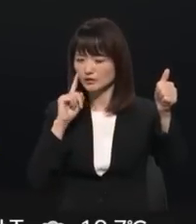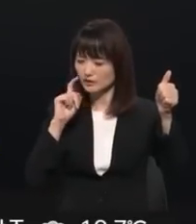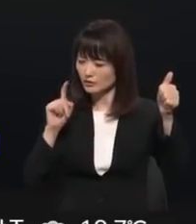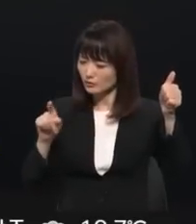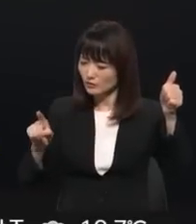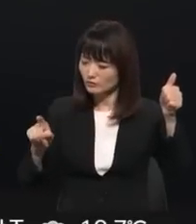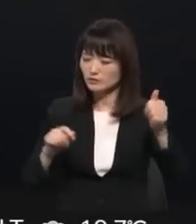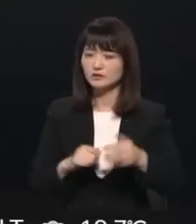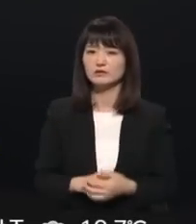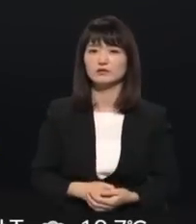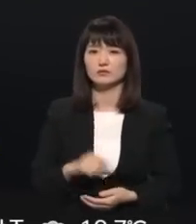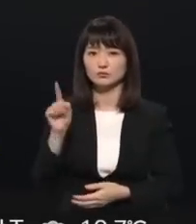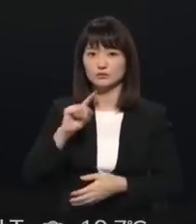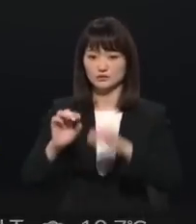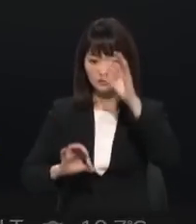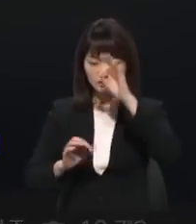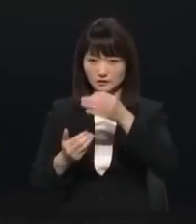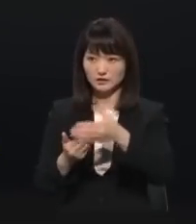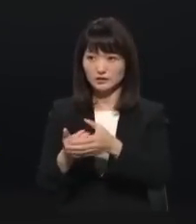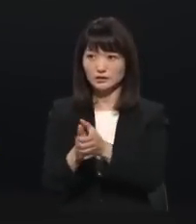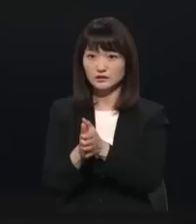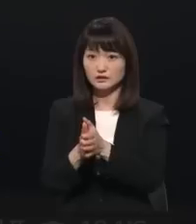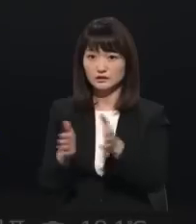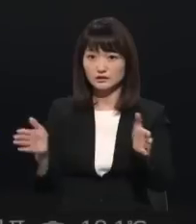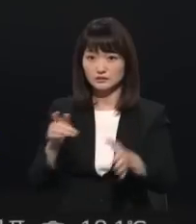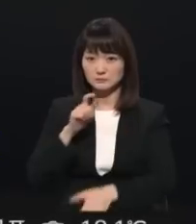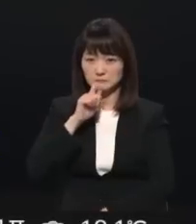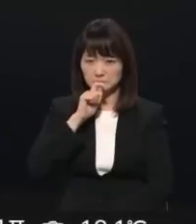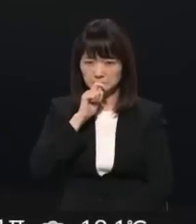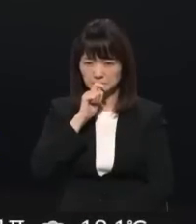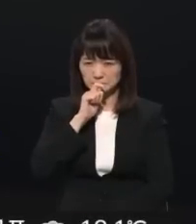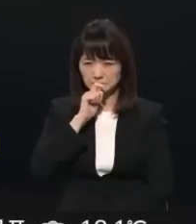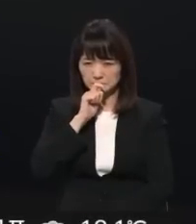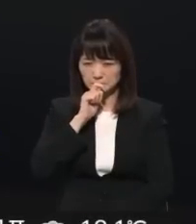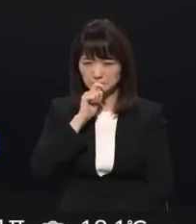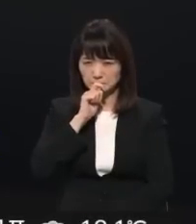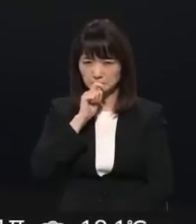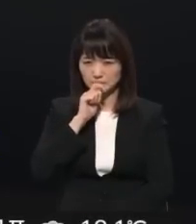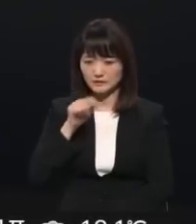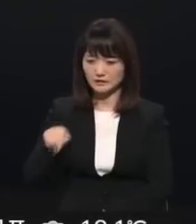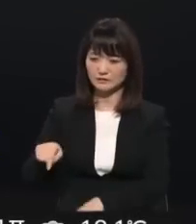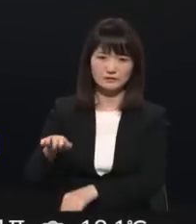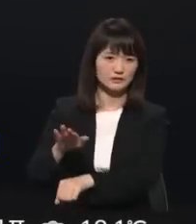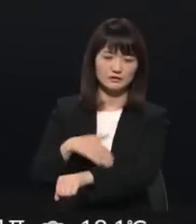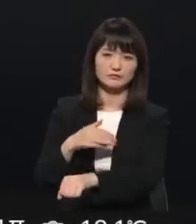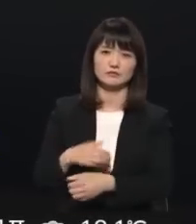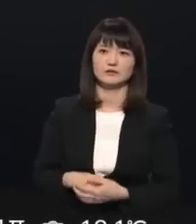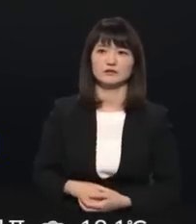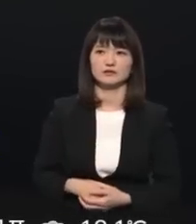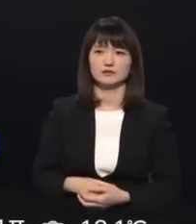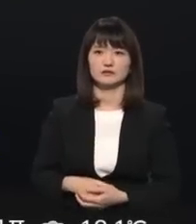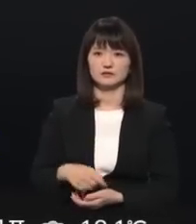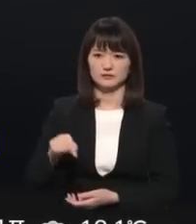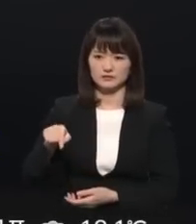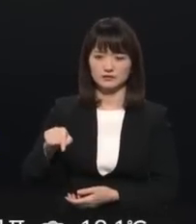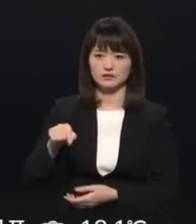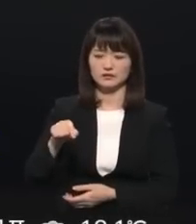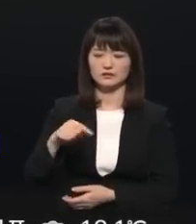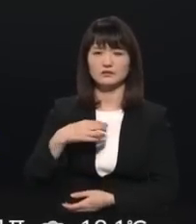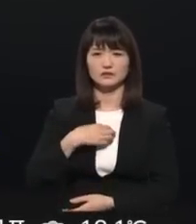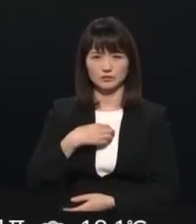무슨 사건이 터지면 10시간 동안 침묵하는 게 이 정부의 트렌드인지는 몰라도 이거 잘못된 거죠. 더군다나 저런 사고인데 저게